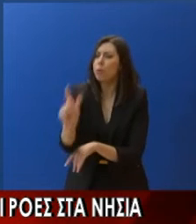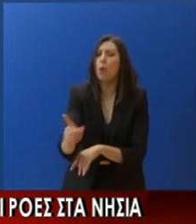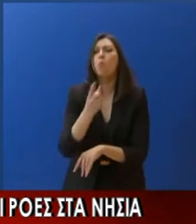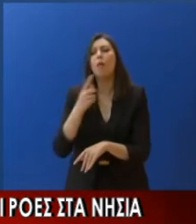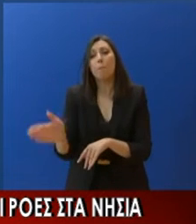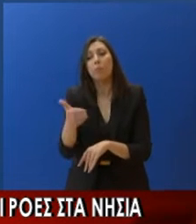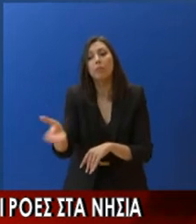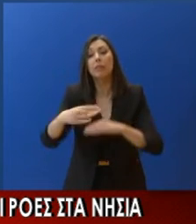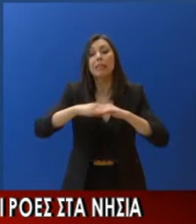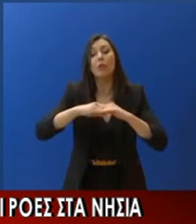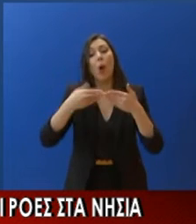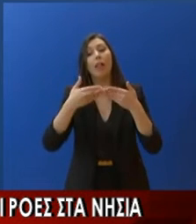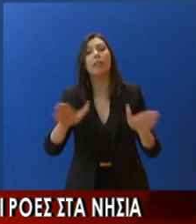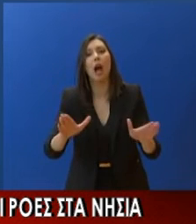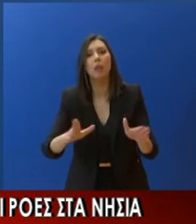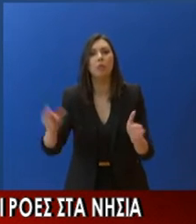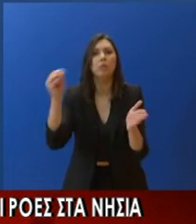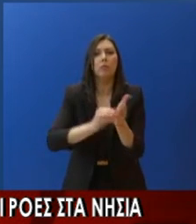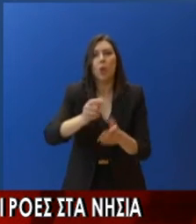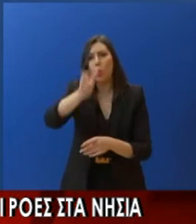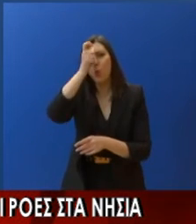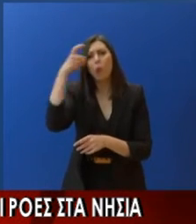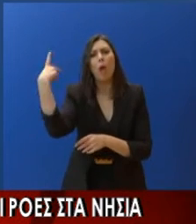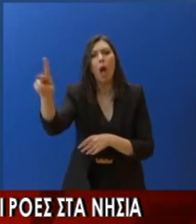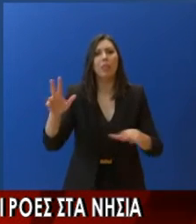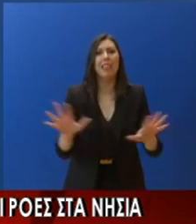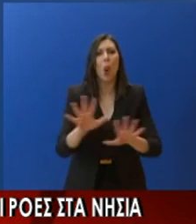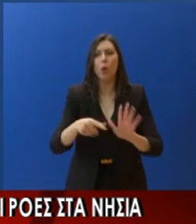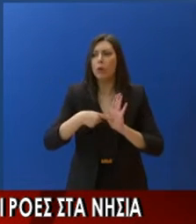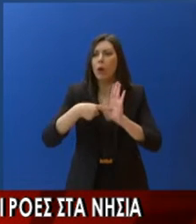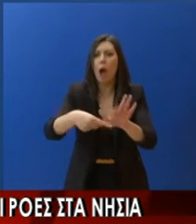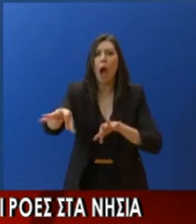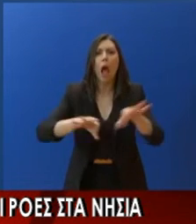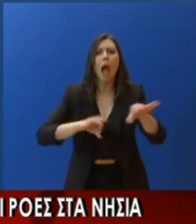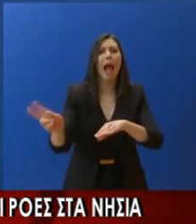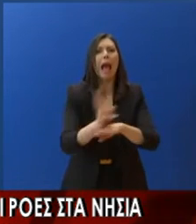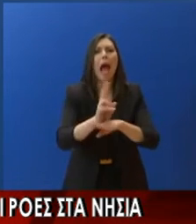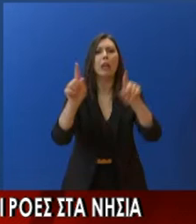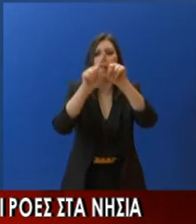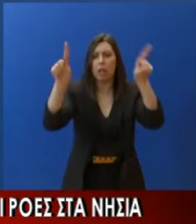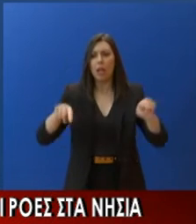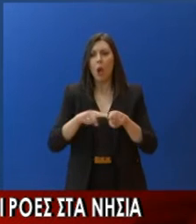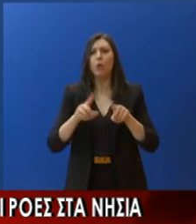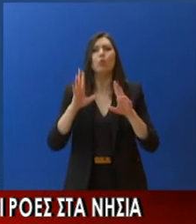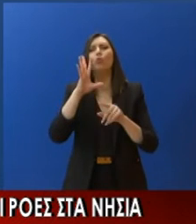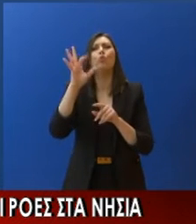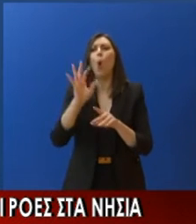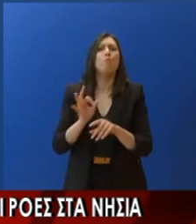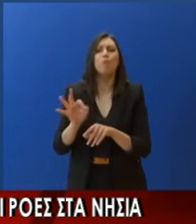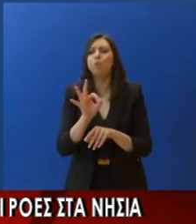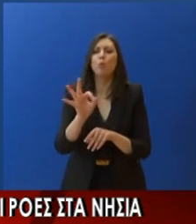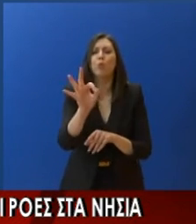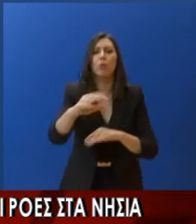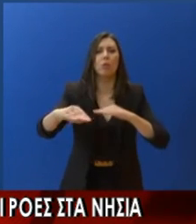τουρκική κρατική τηλεόραση, χάρτη με διαδρομές προς τον Εύρο και τα παράλια απέναντι από τα ελληνικά νησιά. Η χρήση